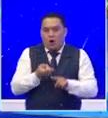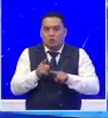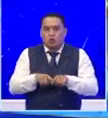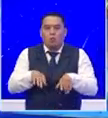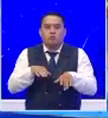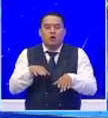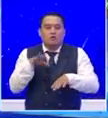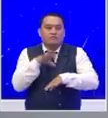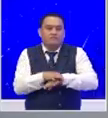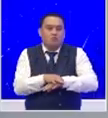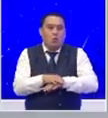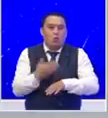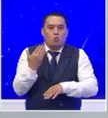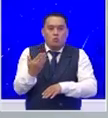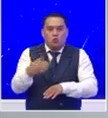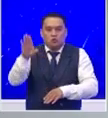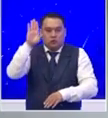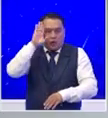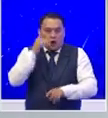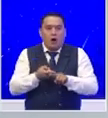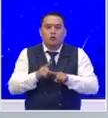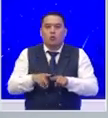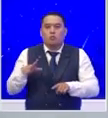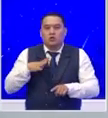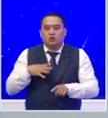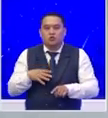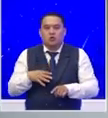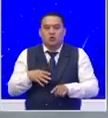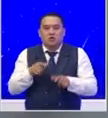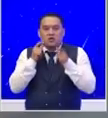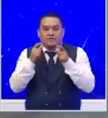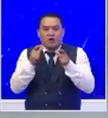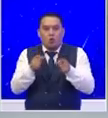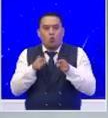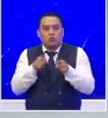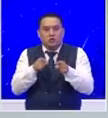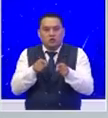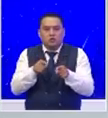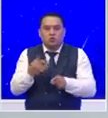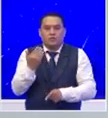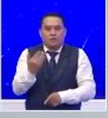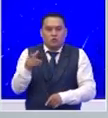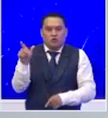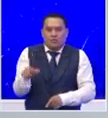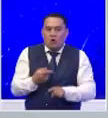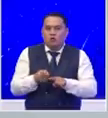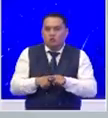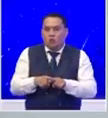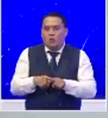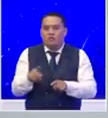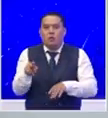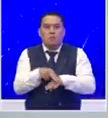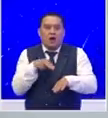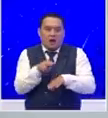на полу автобуса лежит удерживаемый мужчина, который при этом жутко сквернословит и угрожает своему пленителю. Затем в кадре